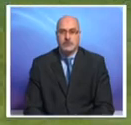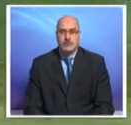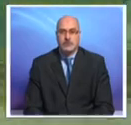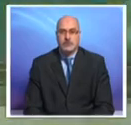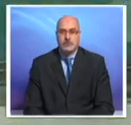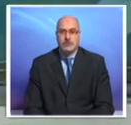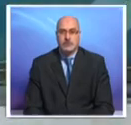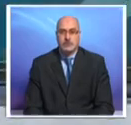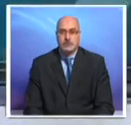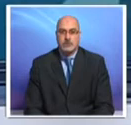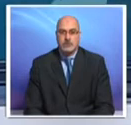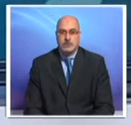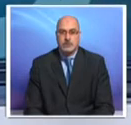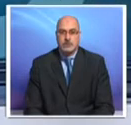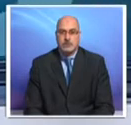fusée.